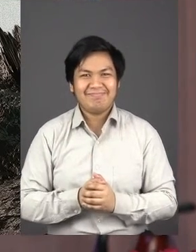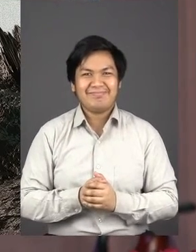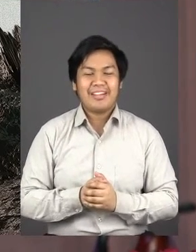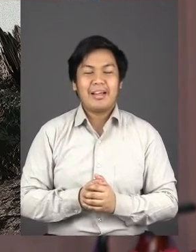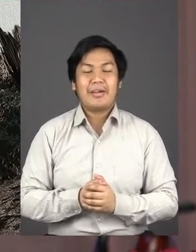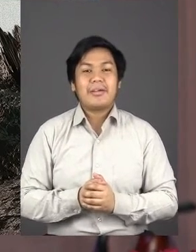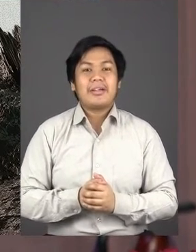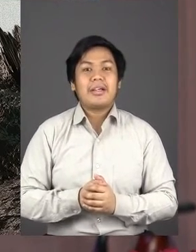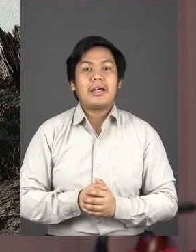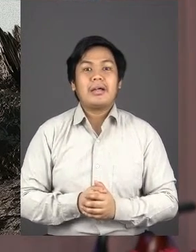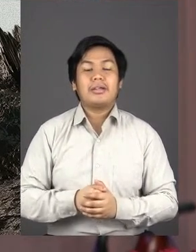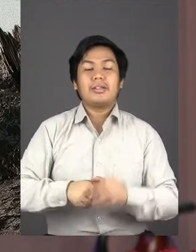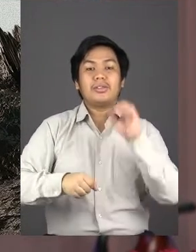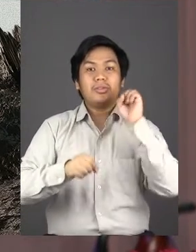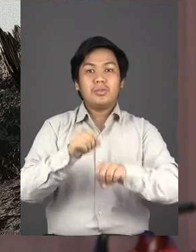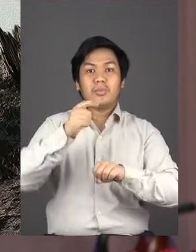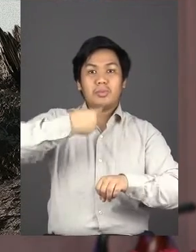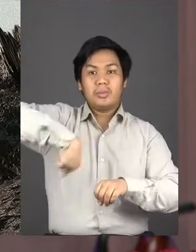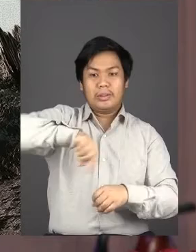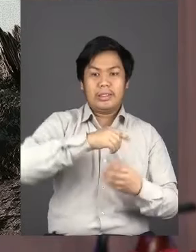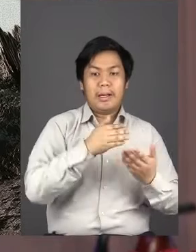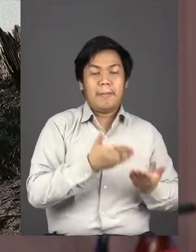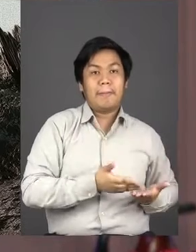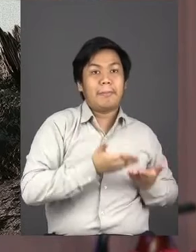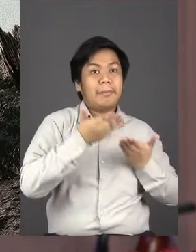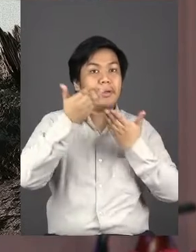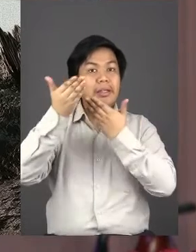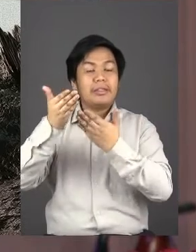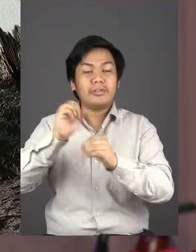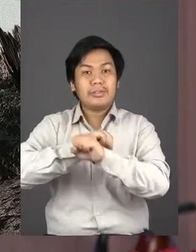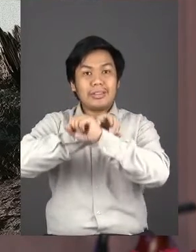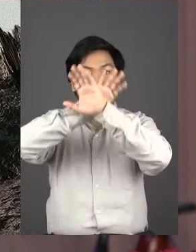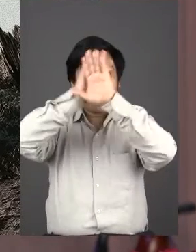Dahil tayo ay nilagay niya sa liwanag niya,